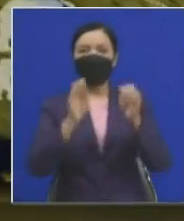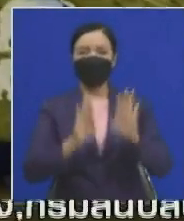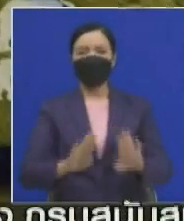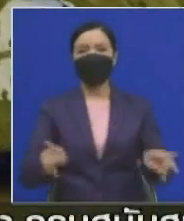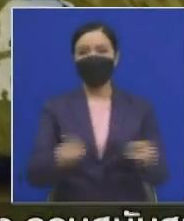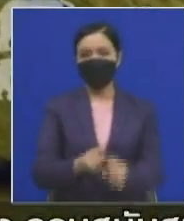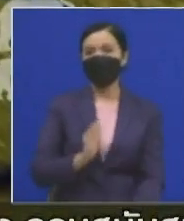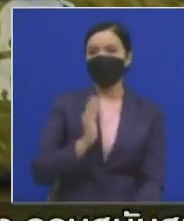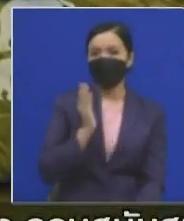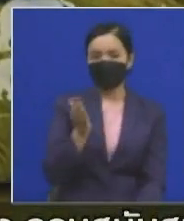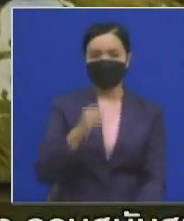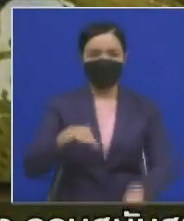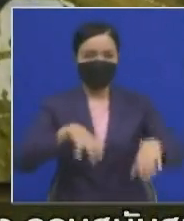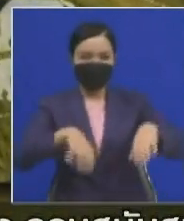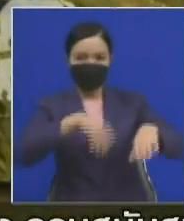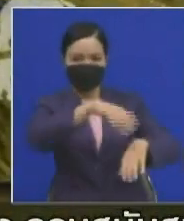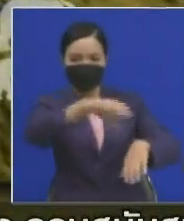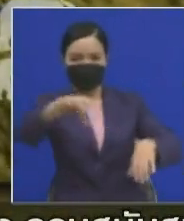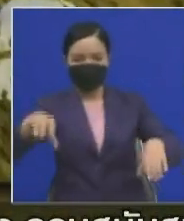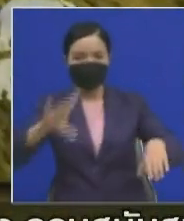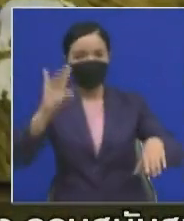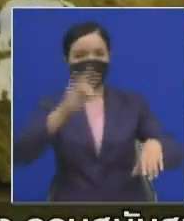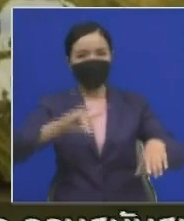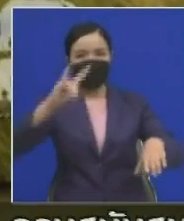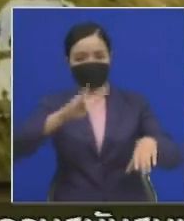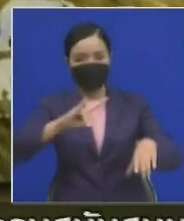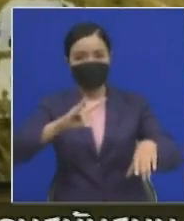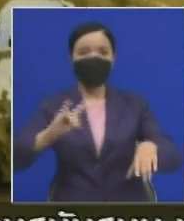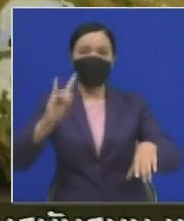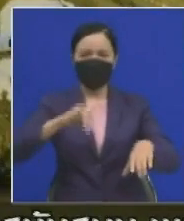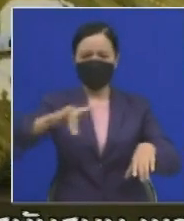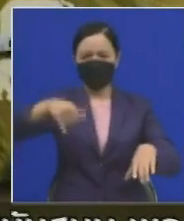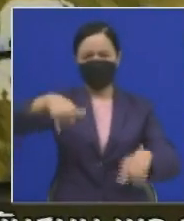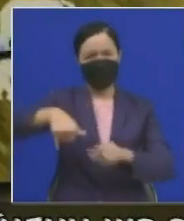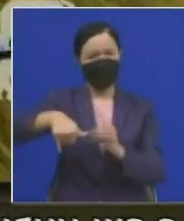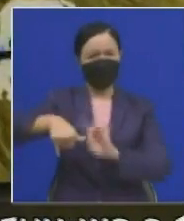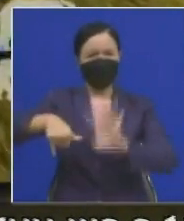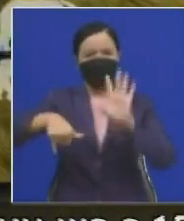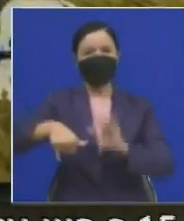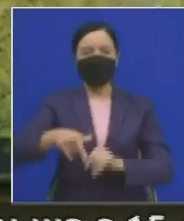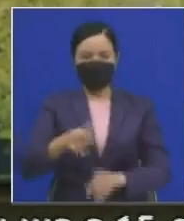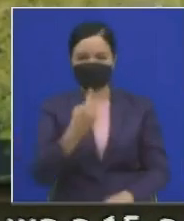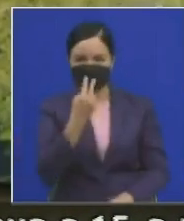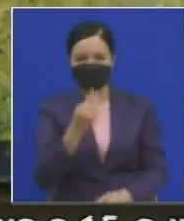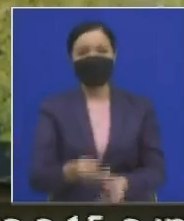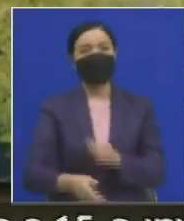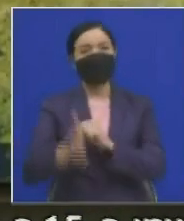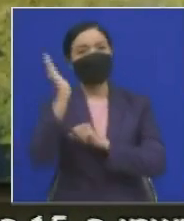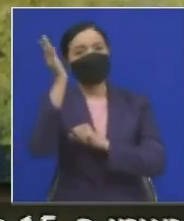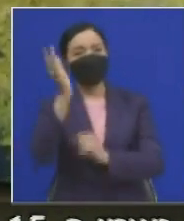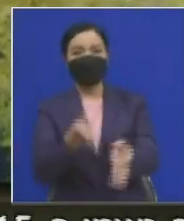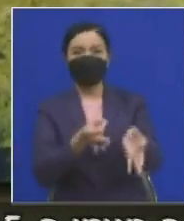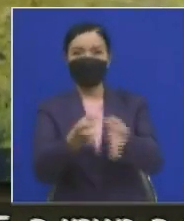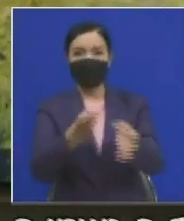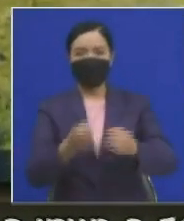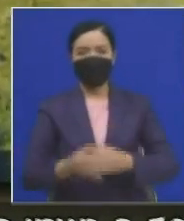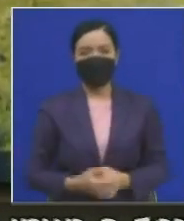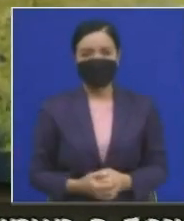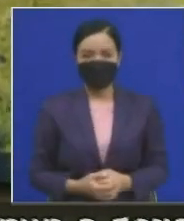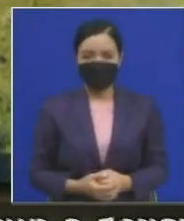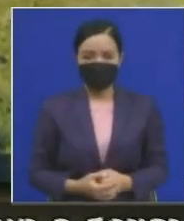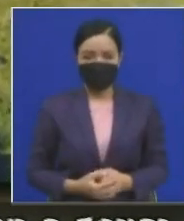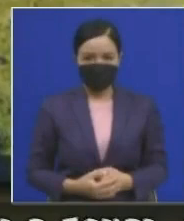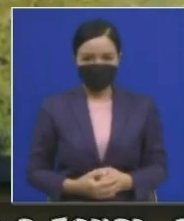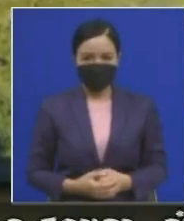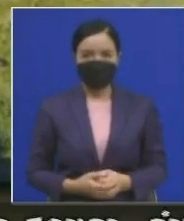รปเป็ร่างจัดการสิ่งที่เรีกวเปสวสตวเี่ยแต่ไม่ใช่แค่สวนสัวนะครับเดียวเราฟบญาไปดนะครับร่งงาม